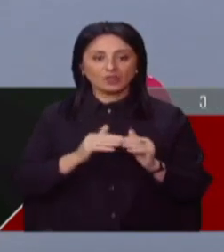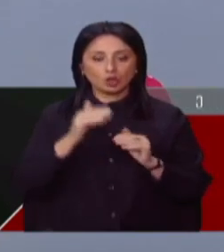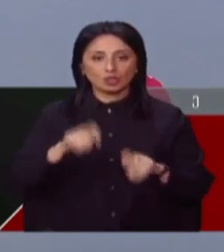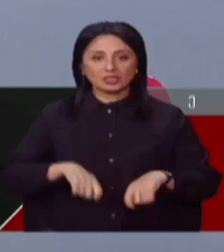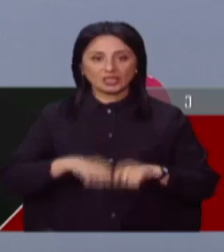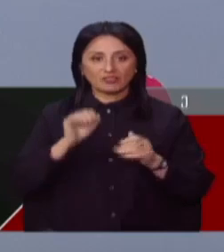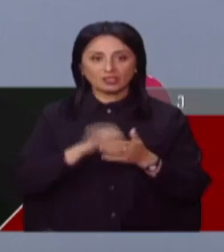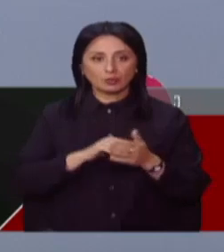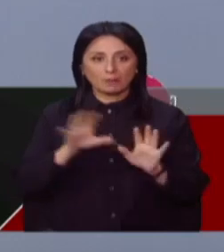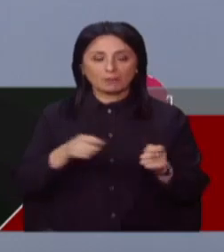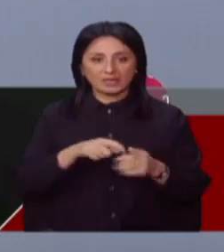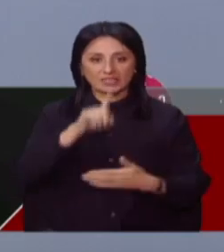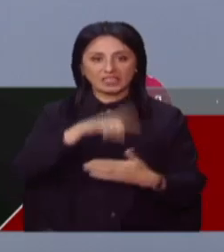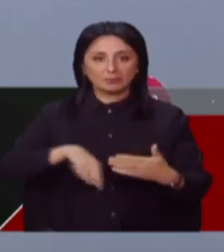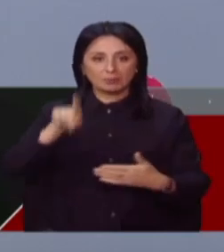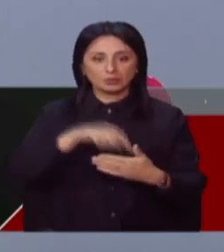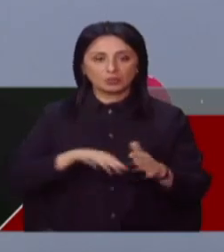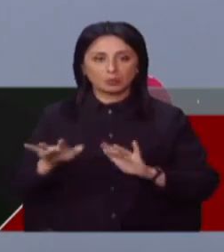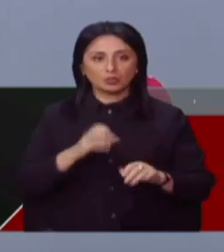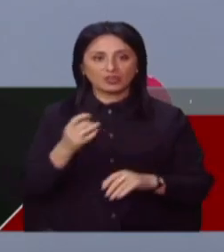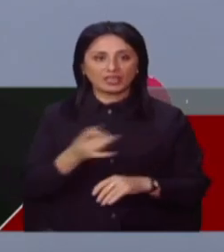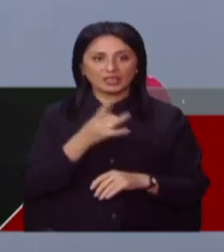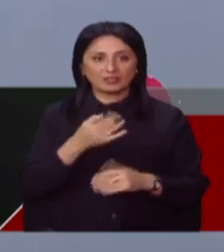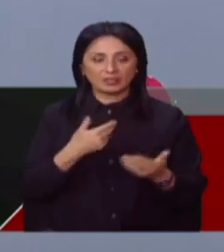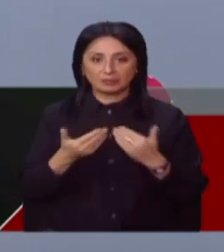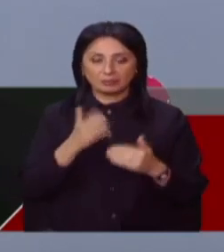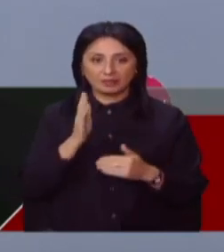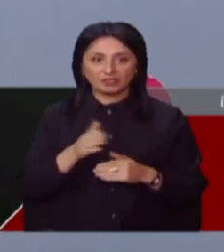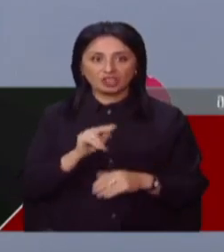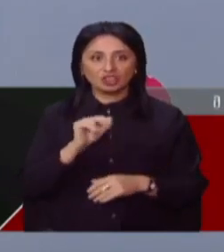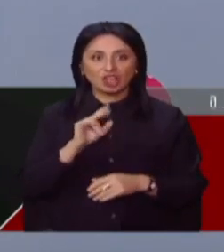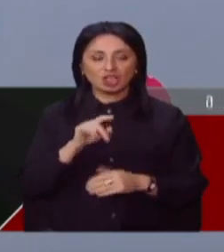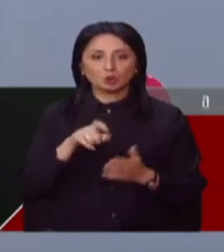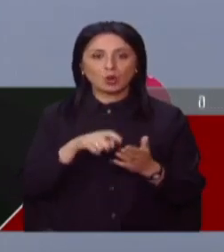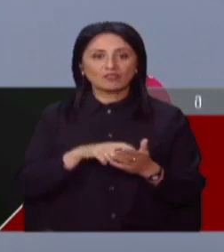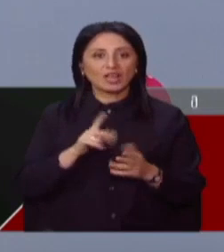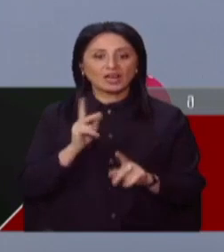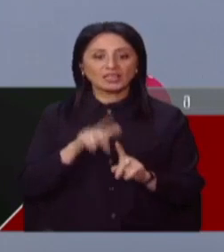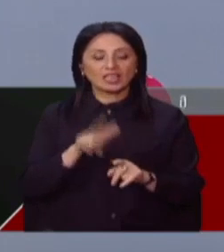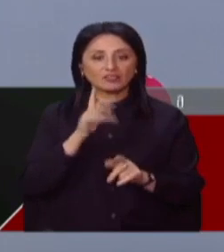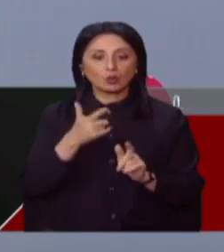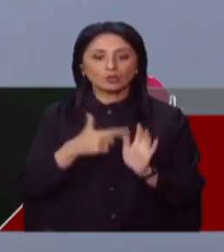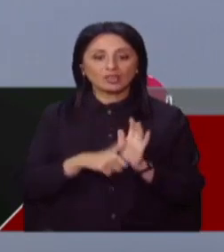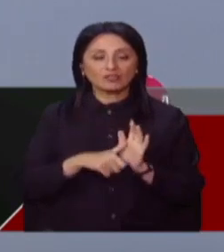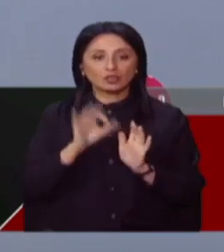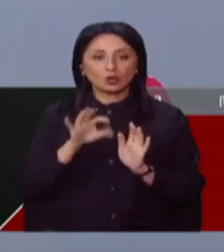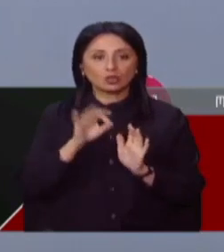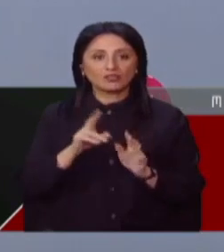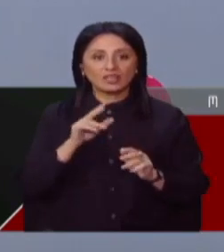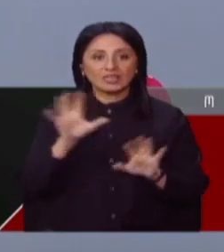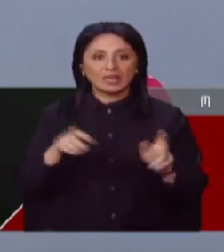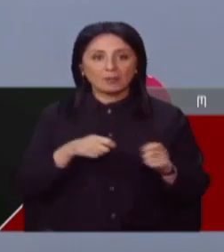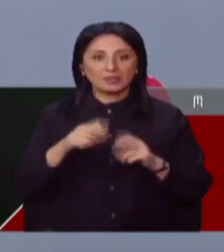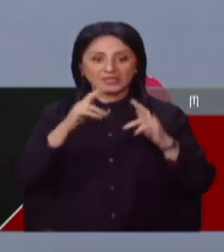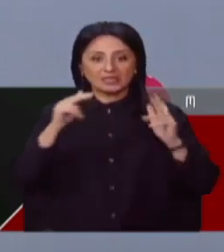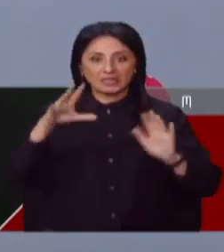კონსტიტუციის დარღვევის მოტივით პრეზიდენტის იმპიჩმენტის პროცედურას კიდევ ერთხელ მიმართავს. ნოდარ ჩაჩუა არკვევდა, რა დატვირთვა ექნება 26 ოქტომბერს